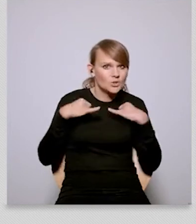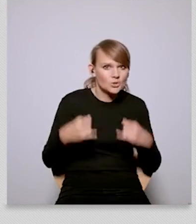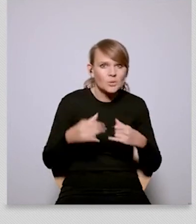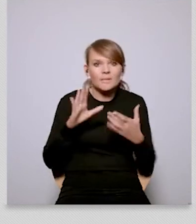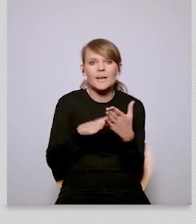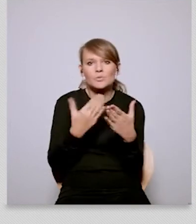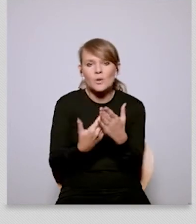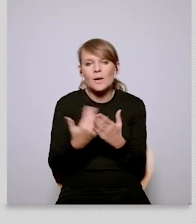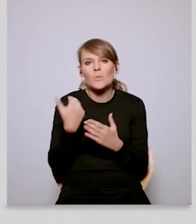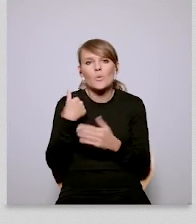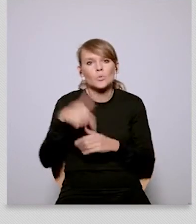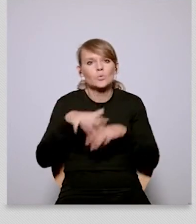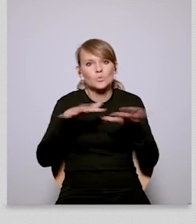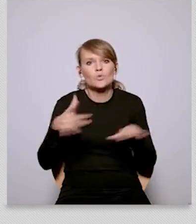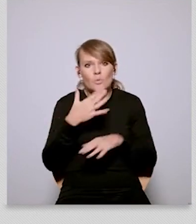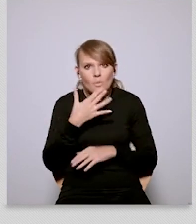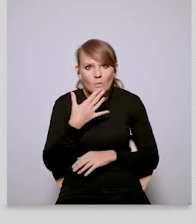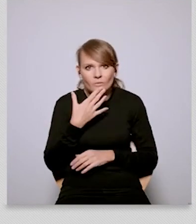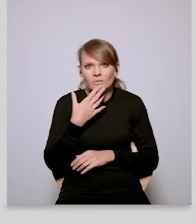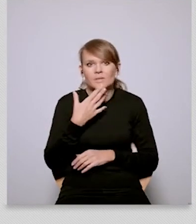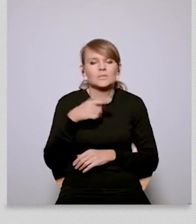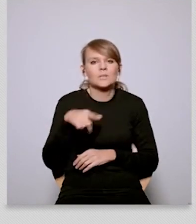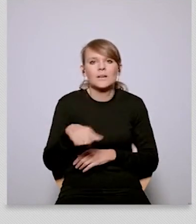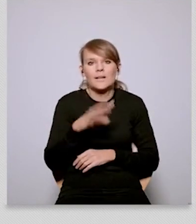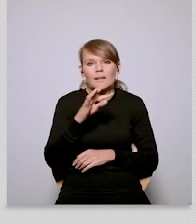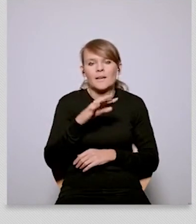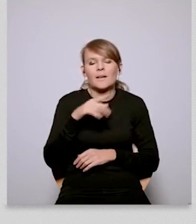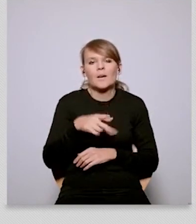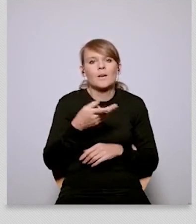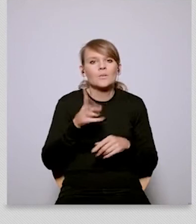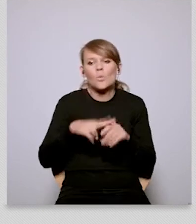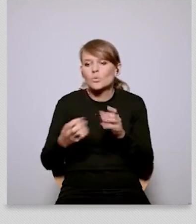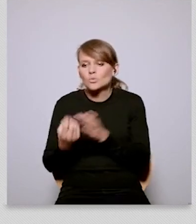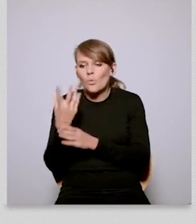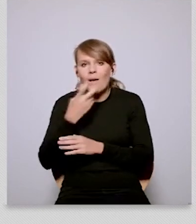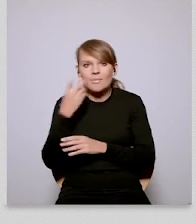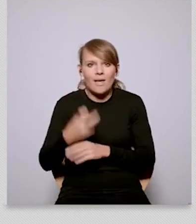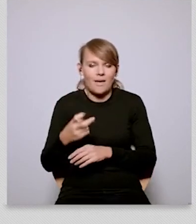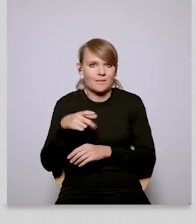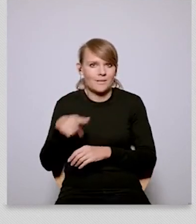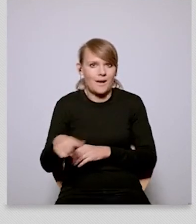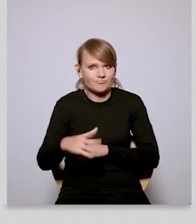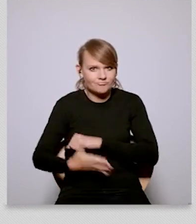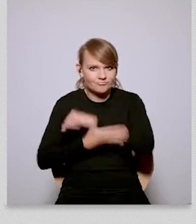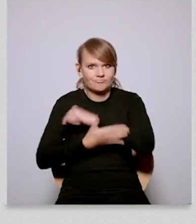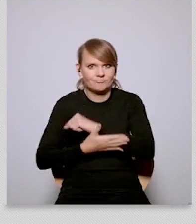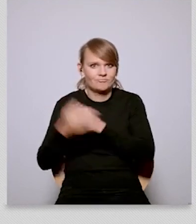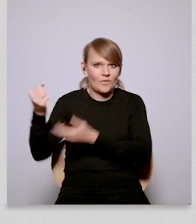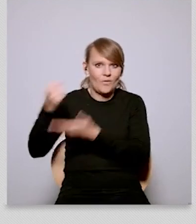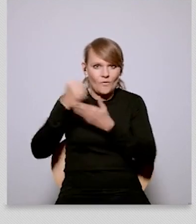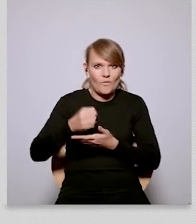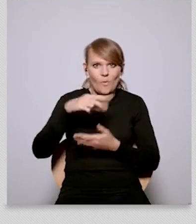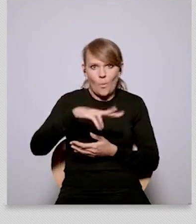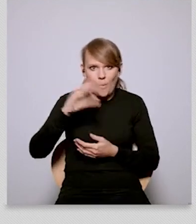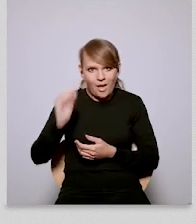na przykład mówiliśmy dużo o taksonomii o tym które źródła energii mają być wspierane z funduszy unijnych i